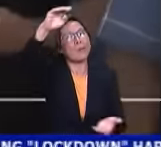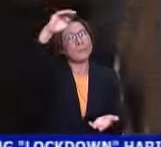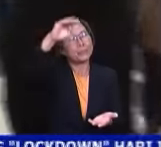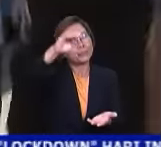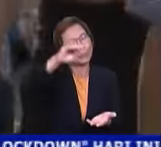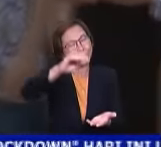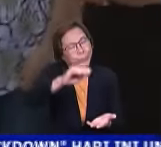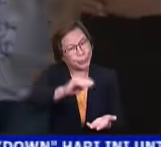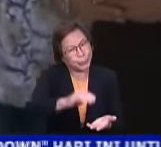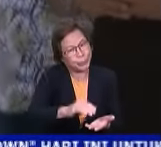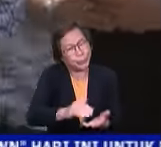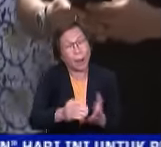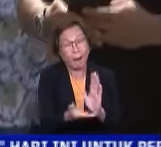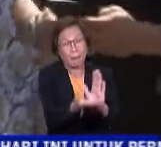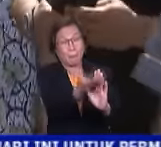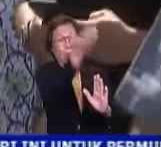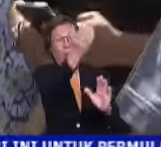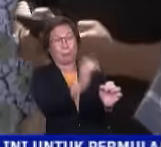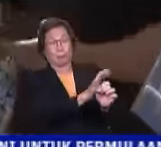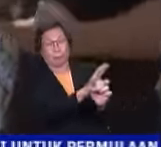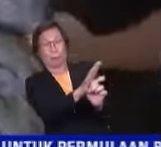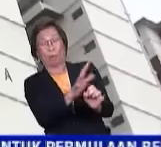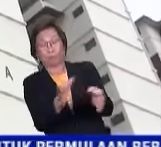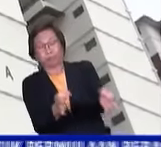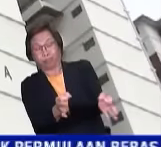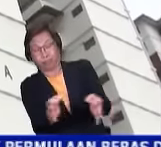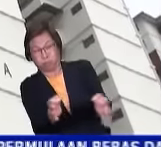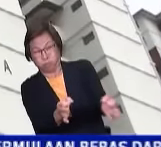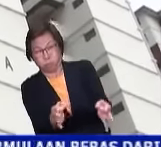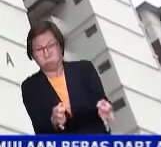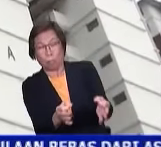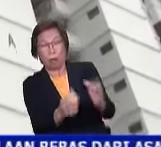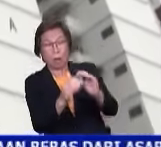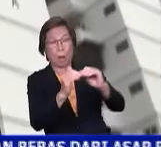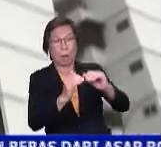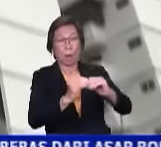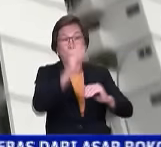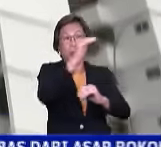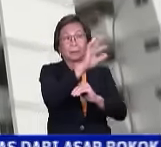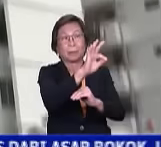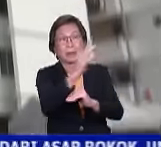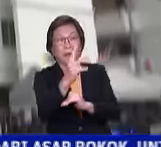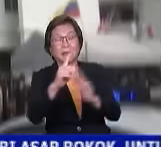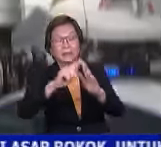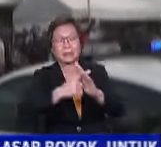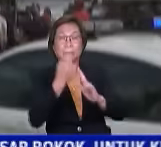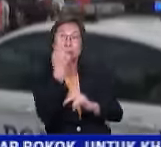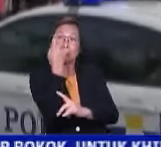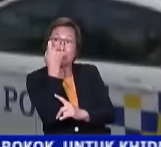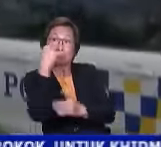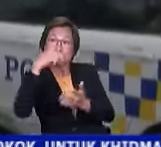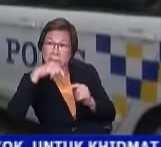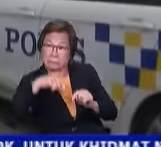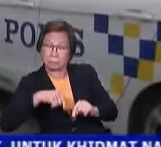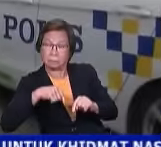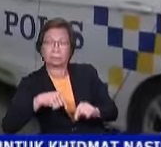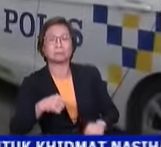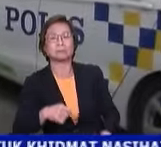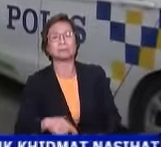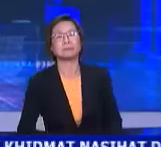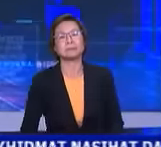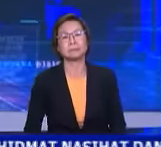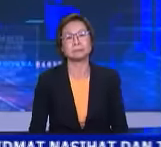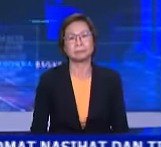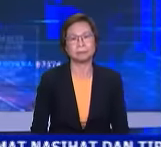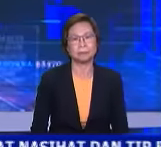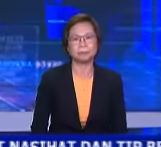Beliau mengulas peningkatan kes COVID-19 yang melebihi angka 9,000 sejak kebelakangan ini.